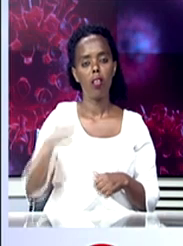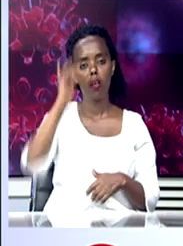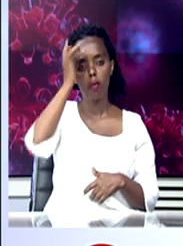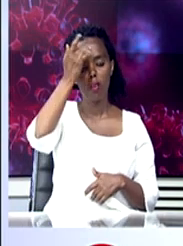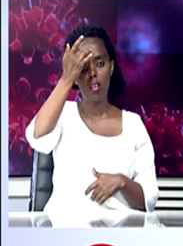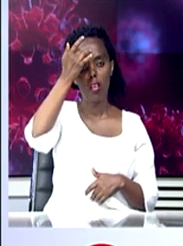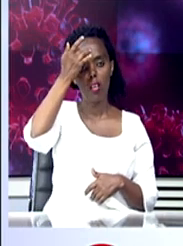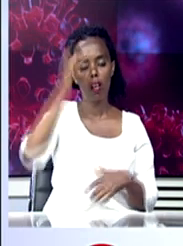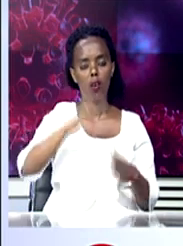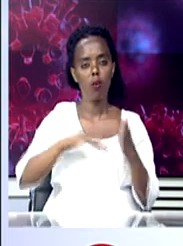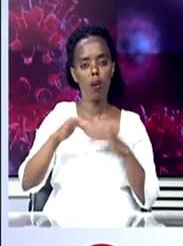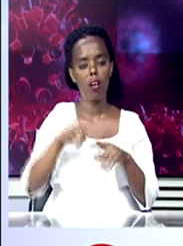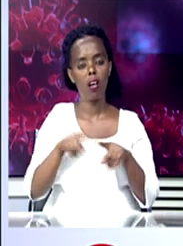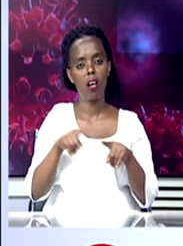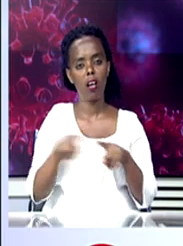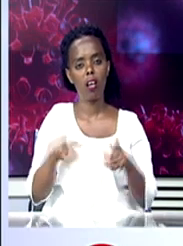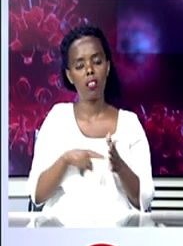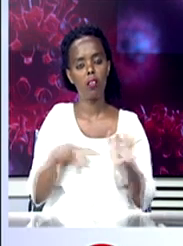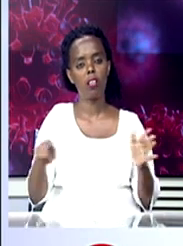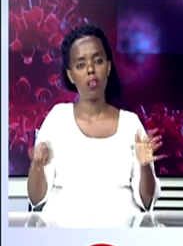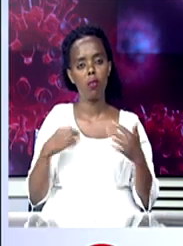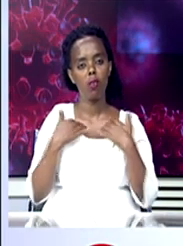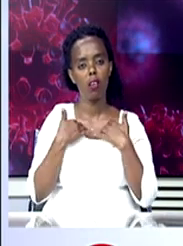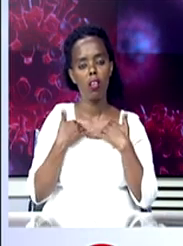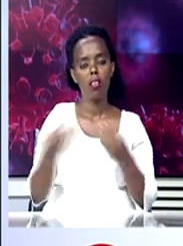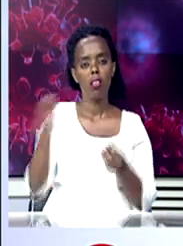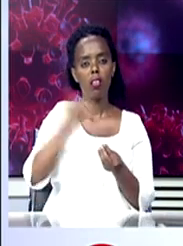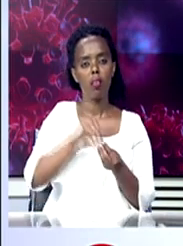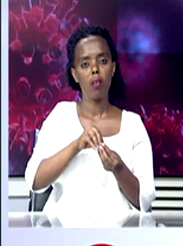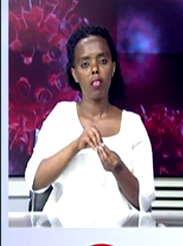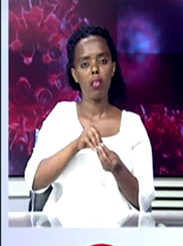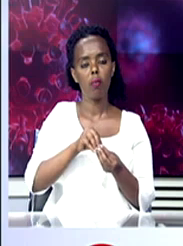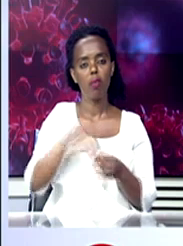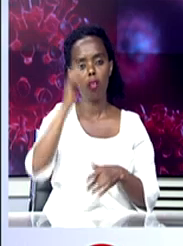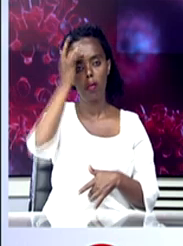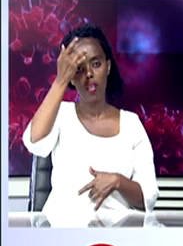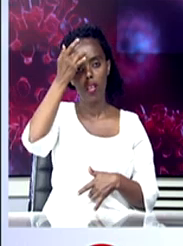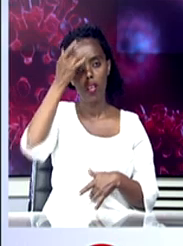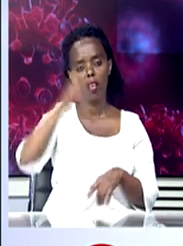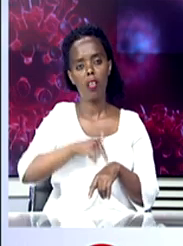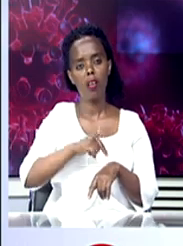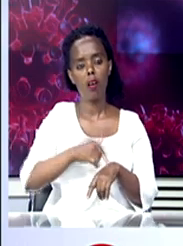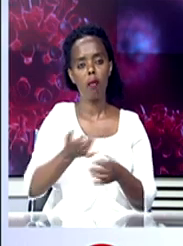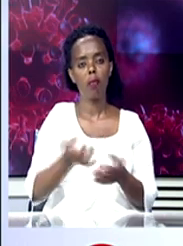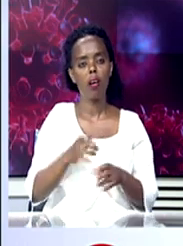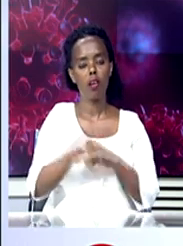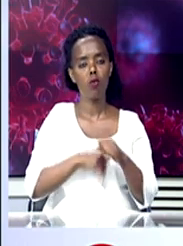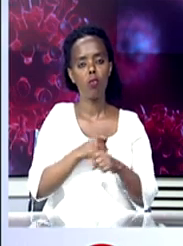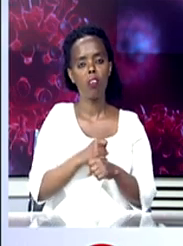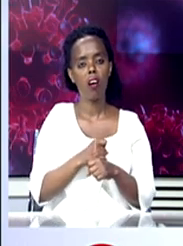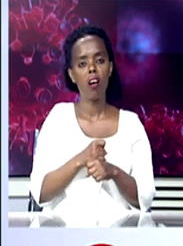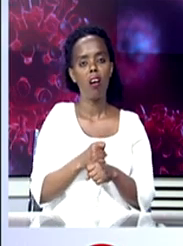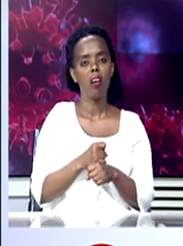dhibeelee yookaan rakkoowwan garaagaraaf saaxilamudha. Isarratti dabalatee immoo dhibeen yeroo ammaa addunyaarraa isaa jiru kun